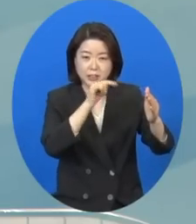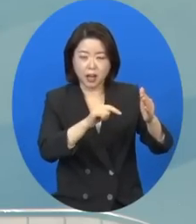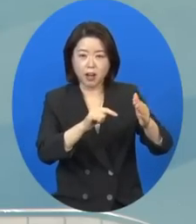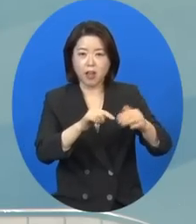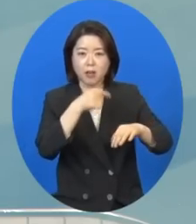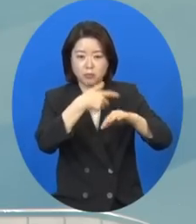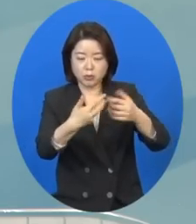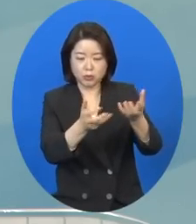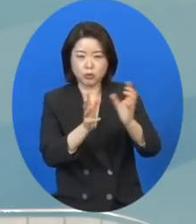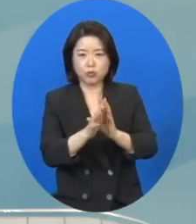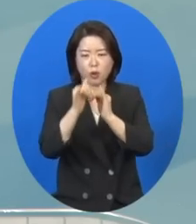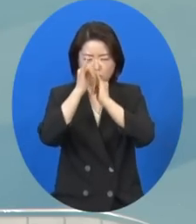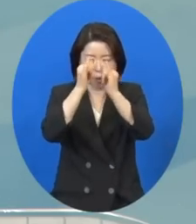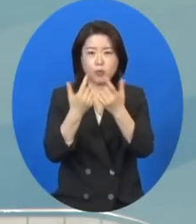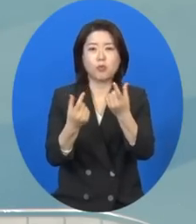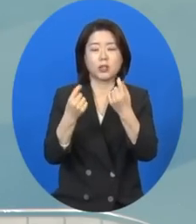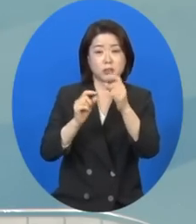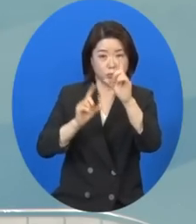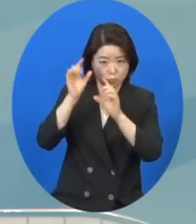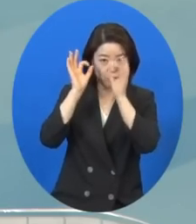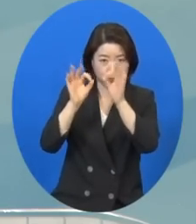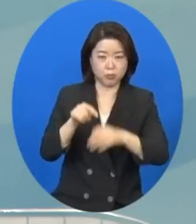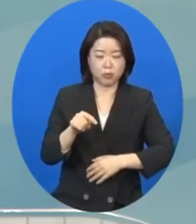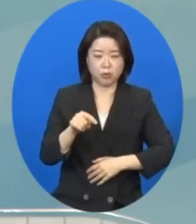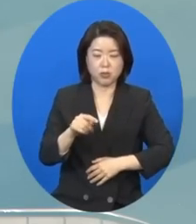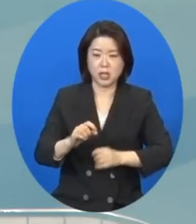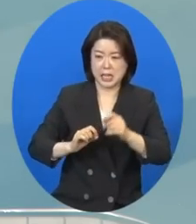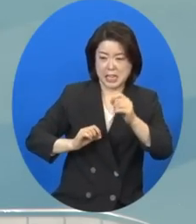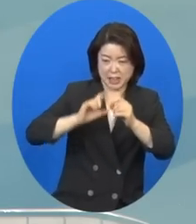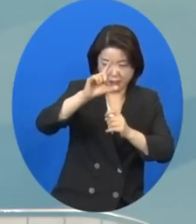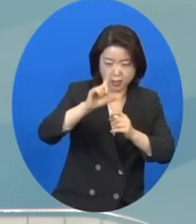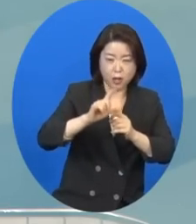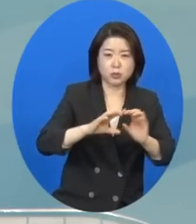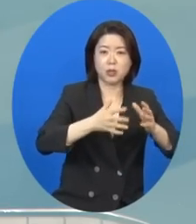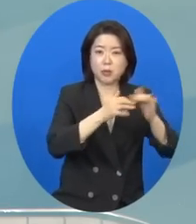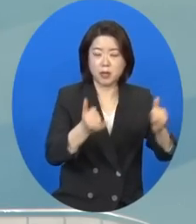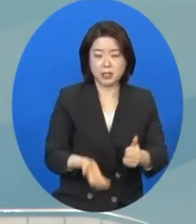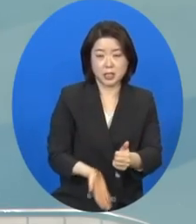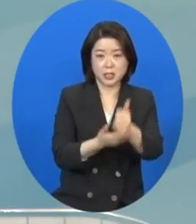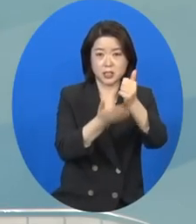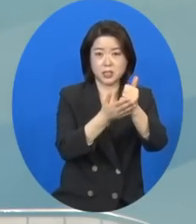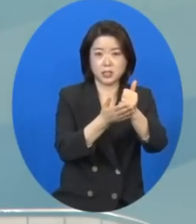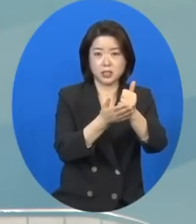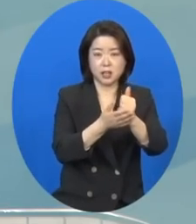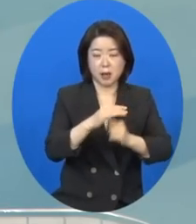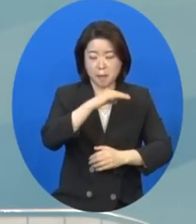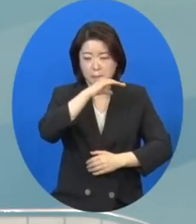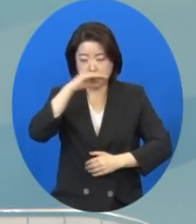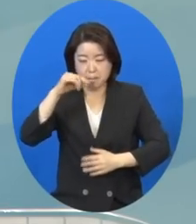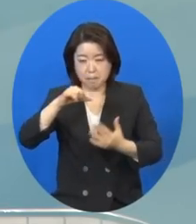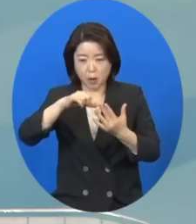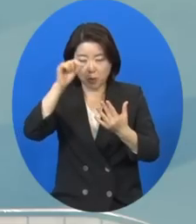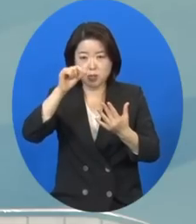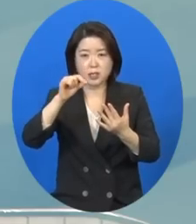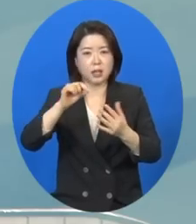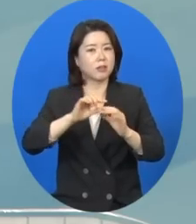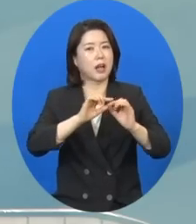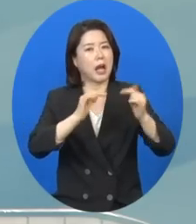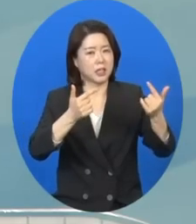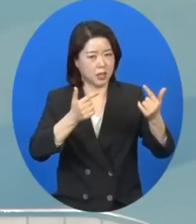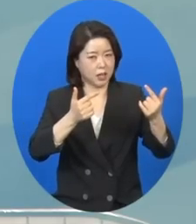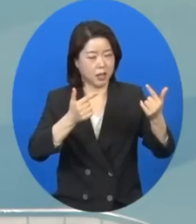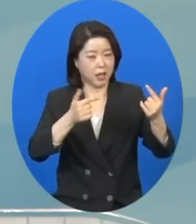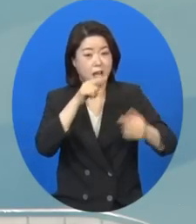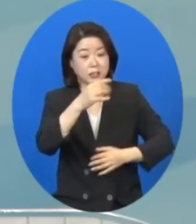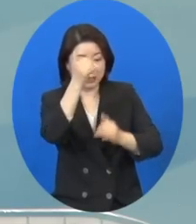영웅입니다 그러나이 대다수의 군중들의 지지가 반드시 오른 선택은 아니었다는 것은 마치